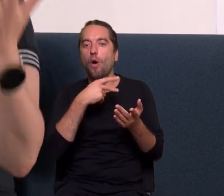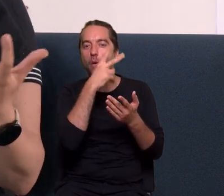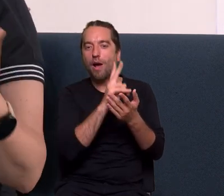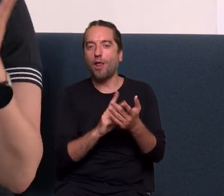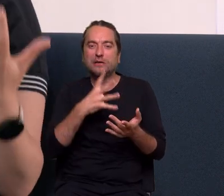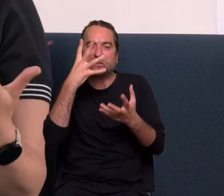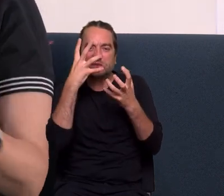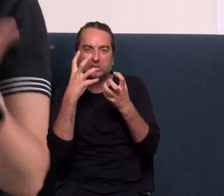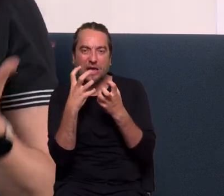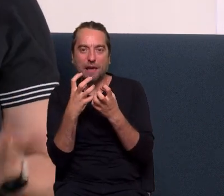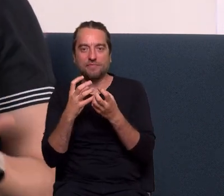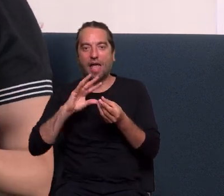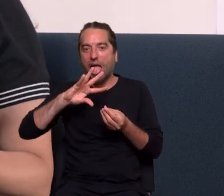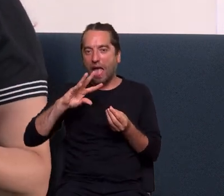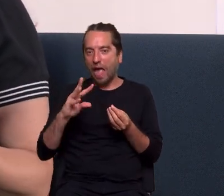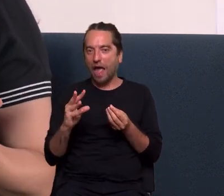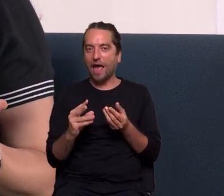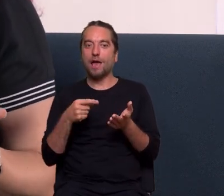jakieś niesamowite, jakieś inne, a izba powinna być wybielona.